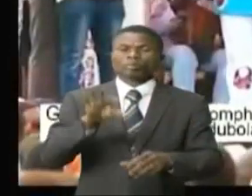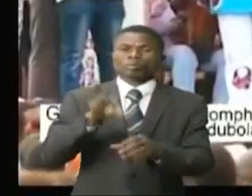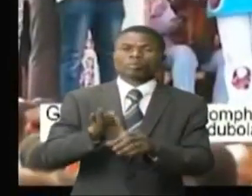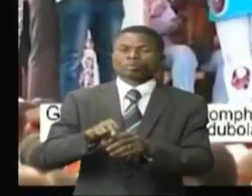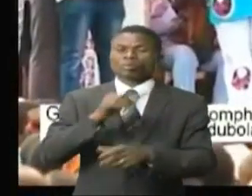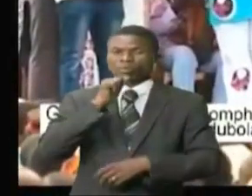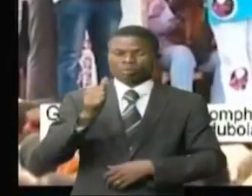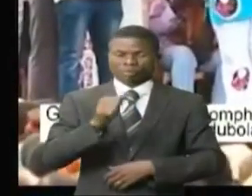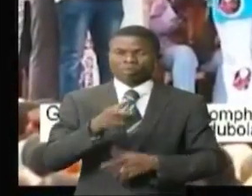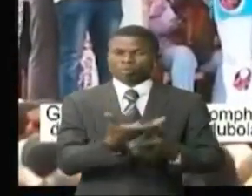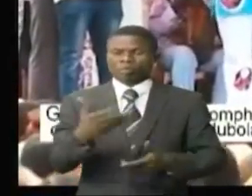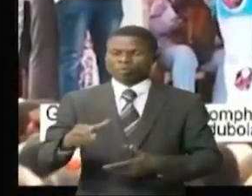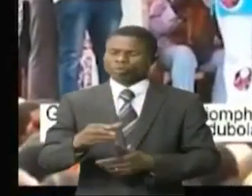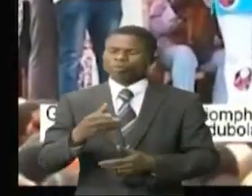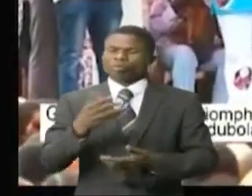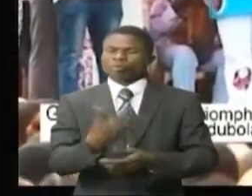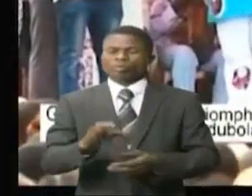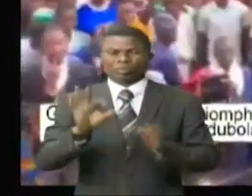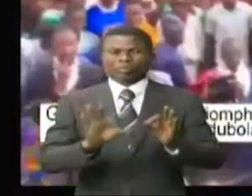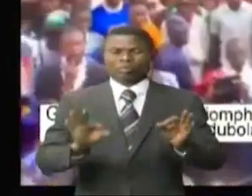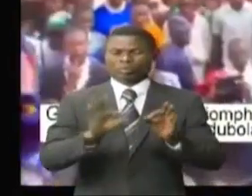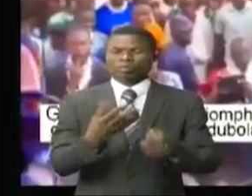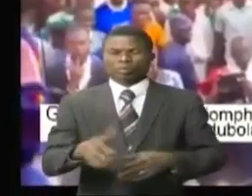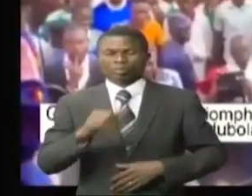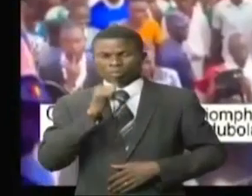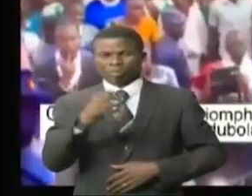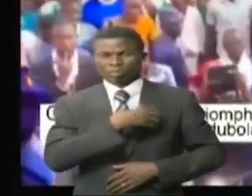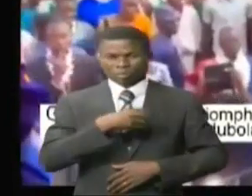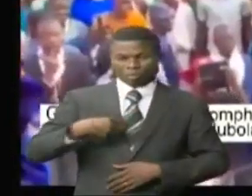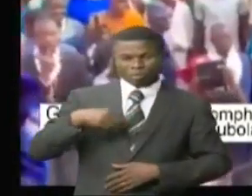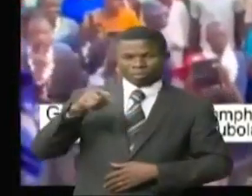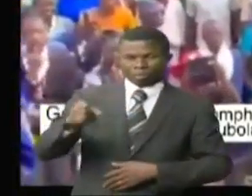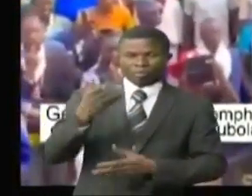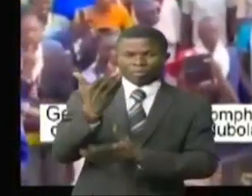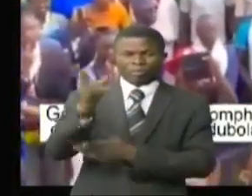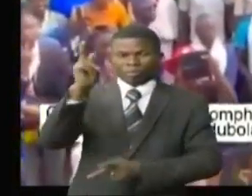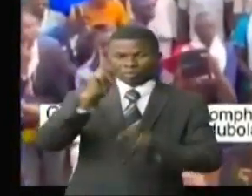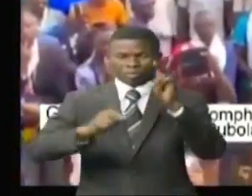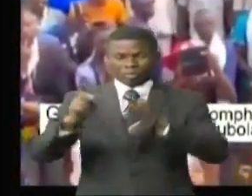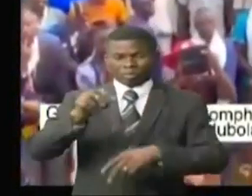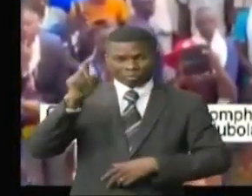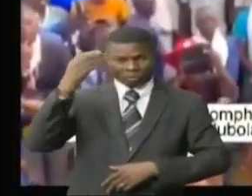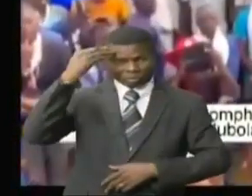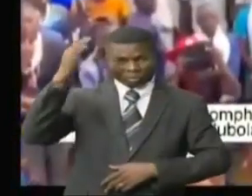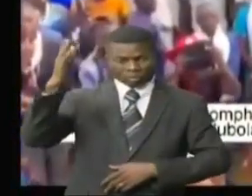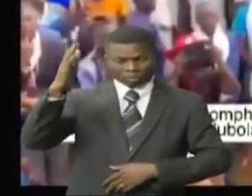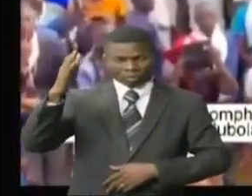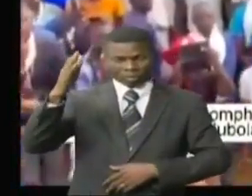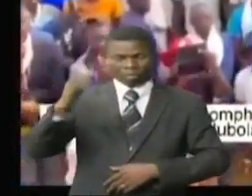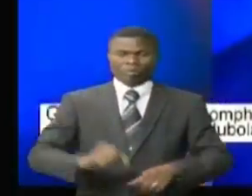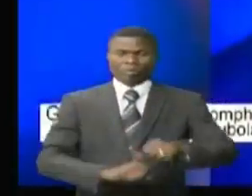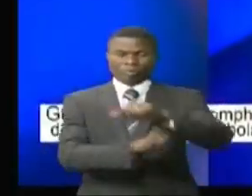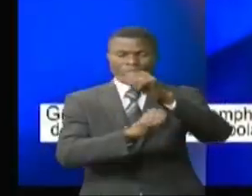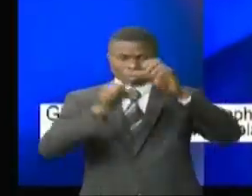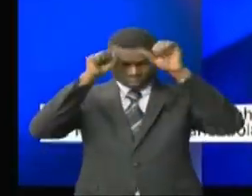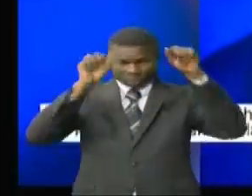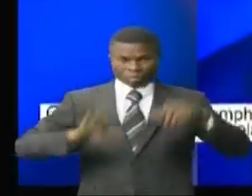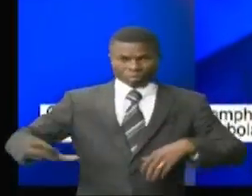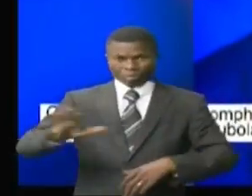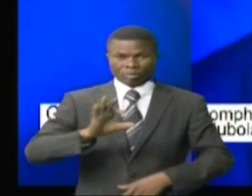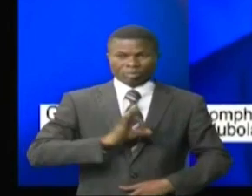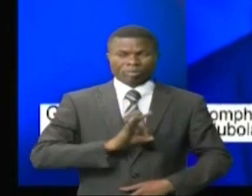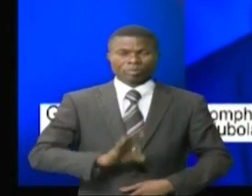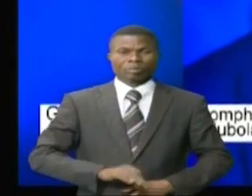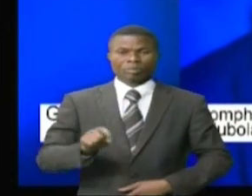son âme pour des miettes. Et pour chuter, Madame Acacia Bandoubola Mbongo a appelé la population de Guémena dans son ensemble à soutenir le chef de l'État Félix